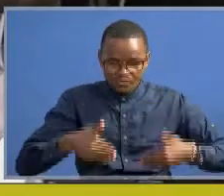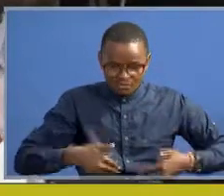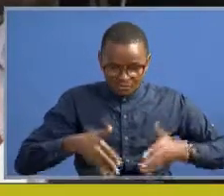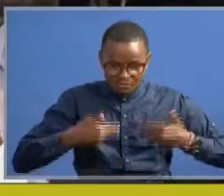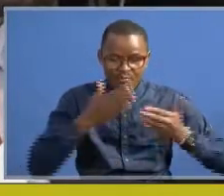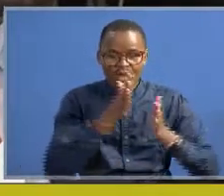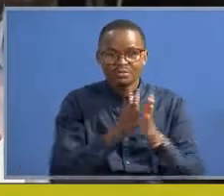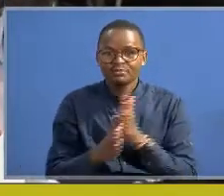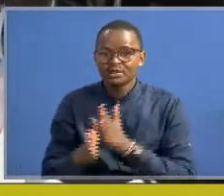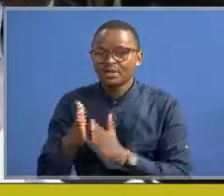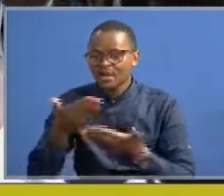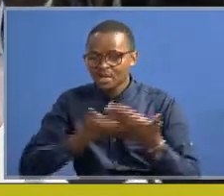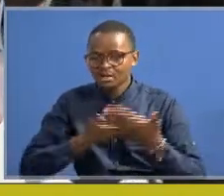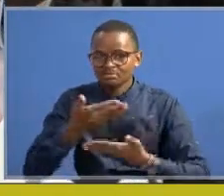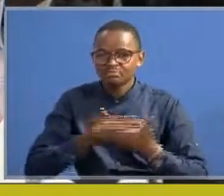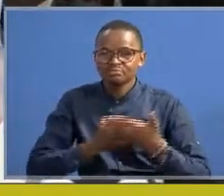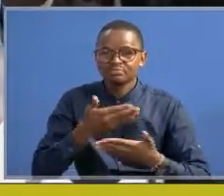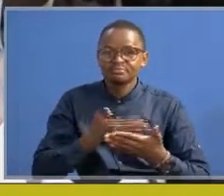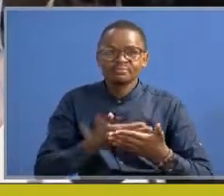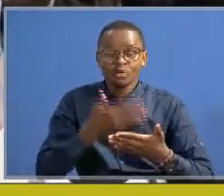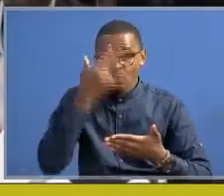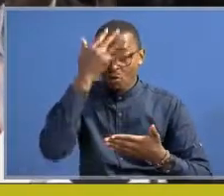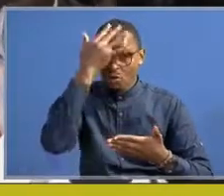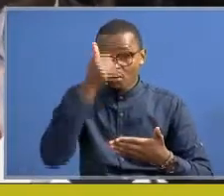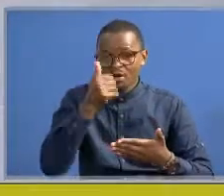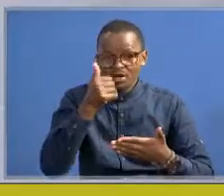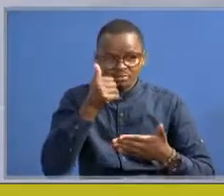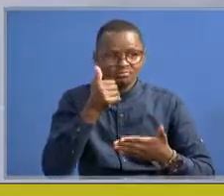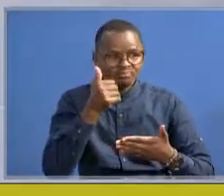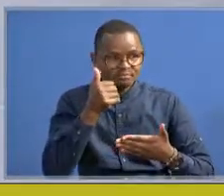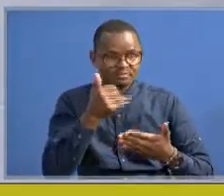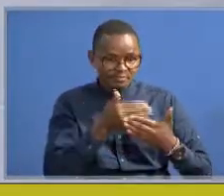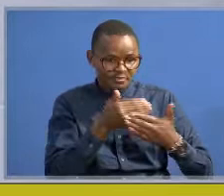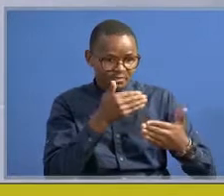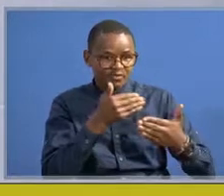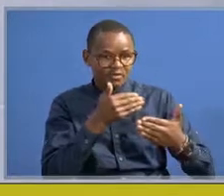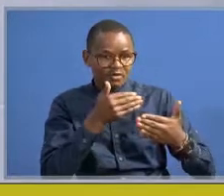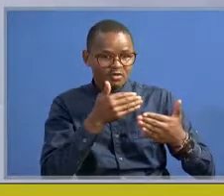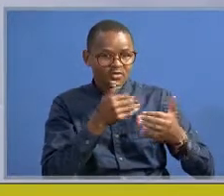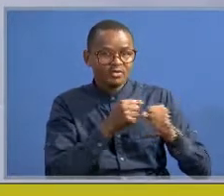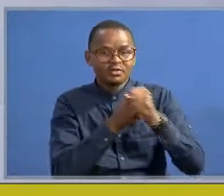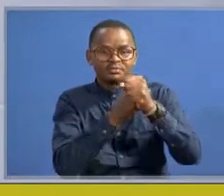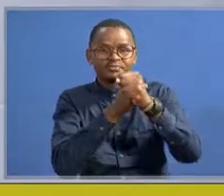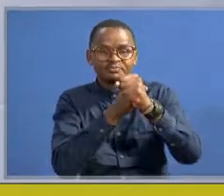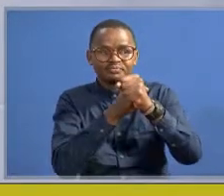kuwasilisha mipango yao ya biashara kwa minajili ya kutathminiwa kabla ya kufadhiliwa.